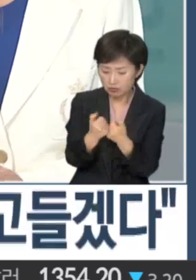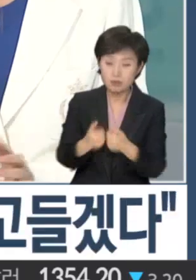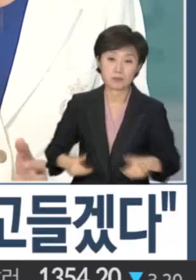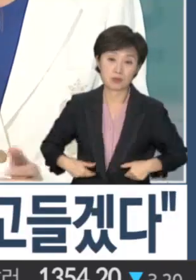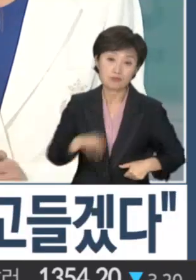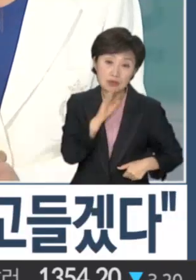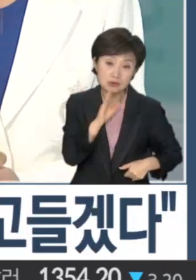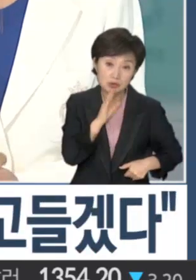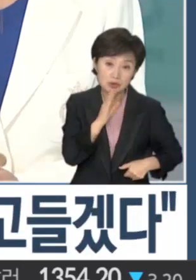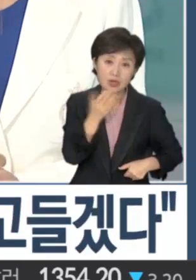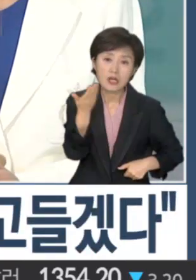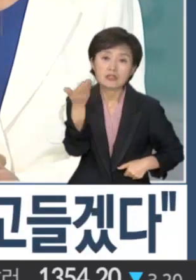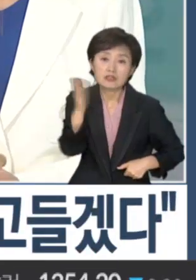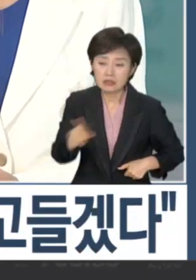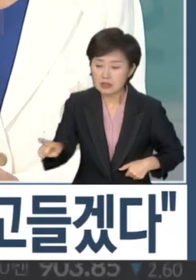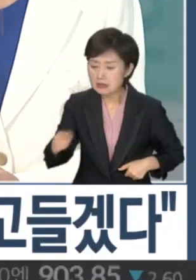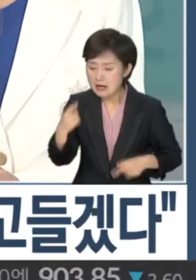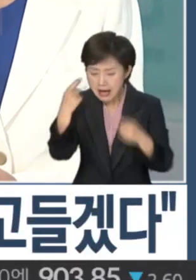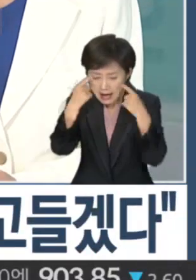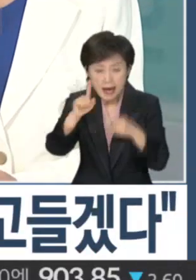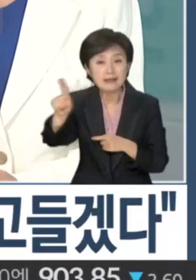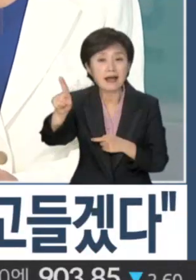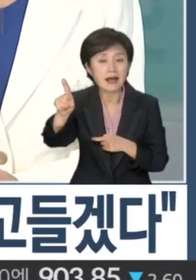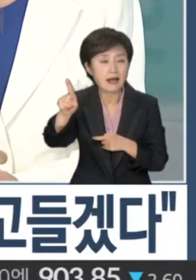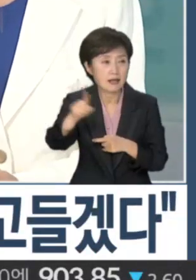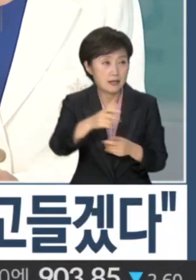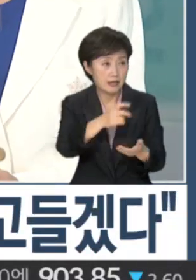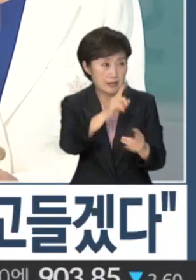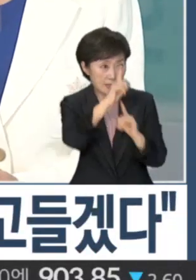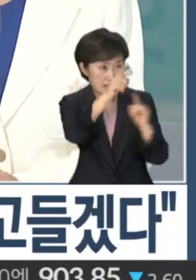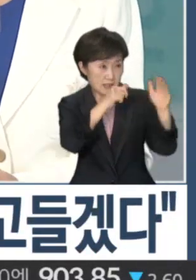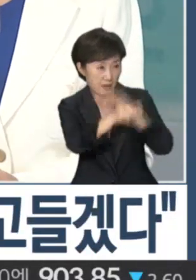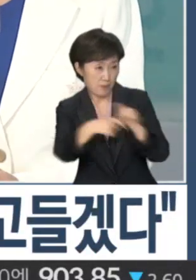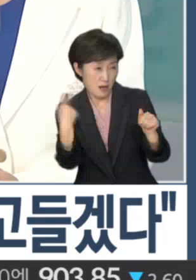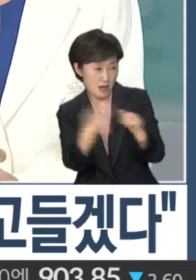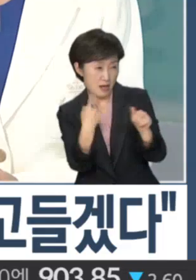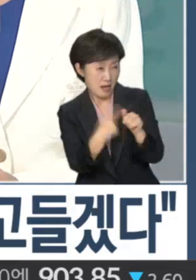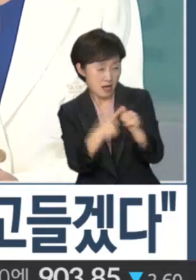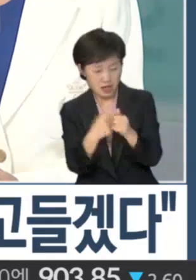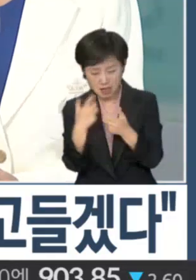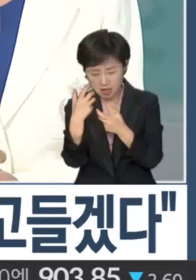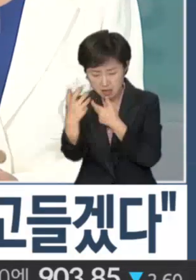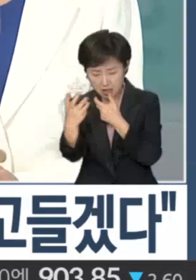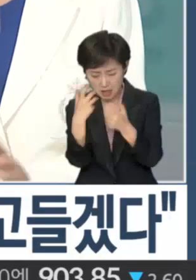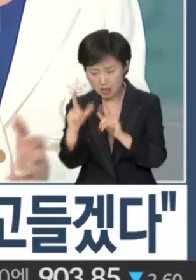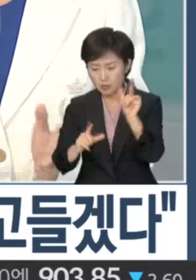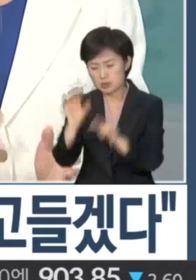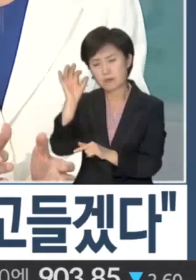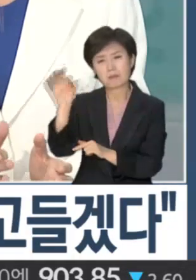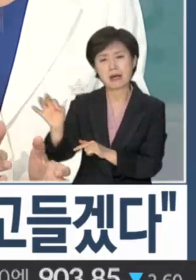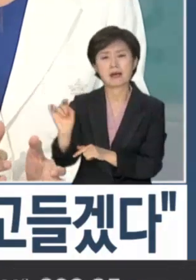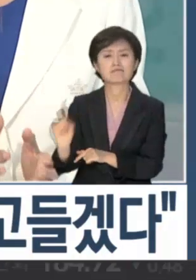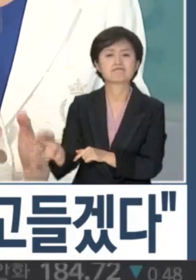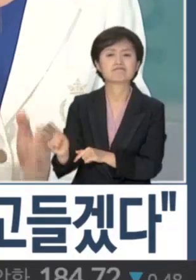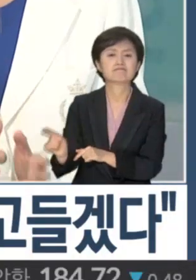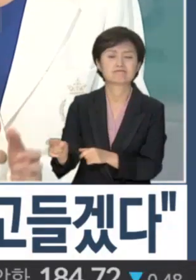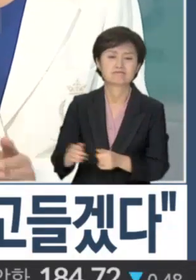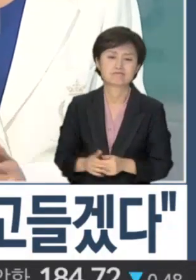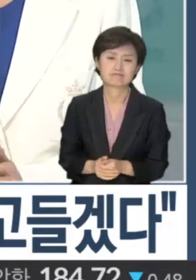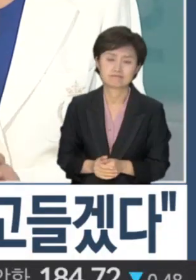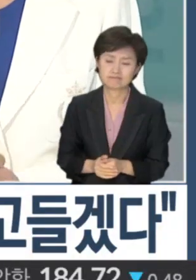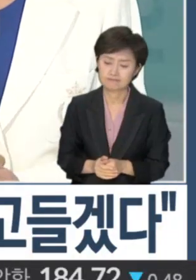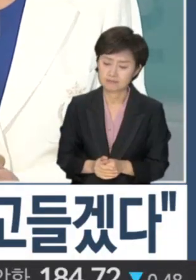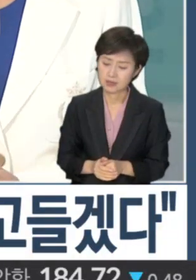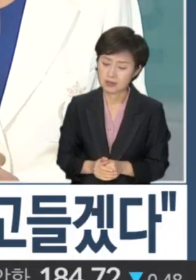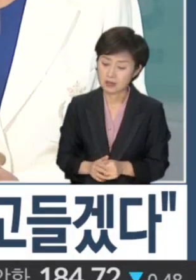나오고 8만 얼마짜리 샴푸 얘기 나오고 하는 거 보고 이 정쟁이 또 국회에서도